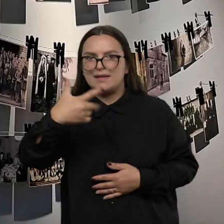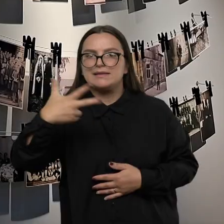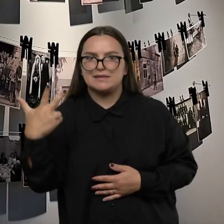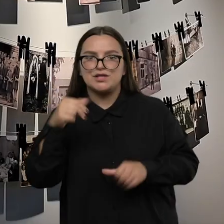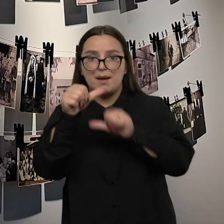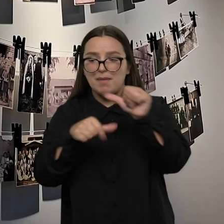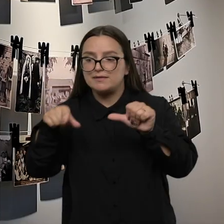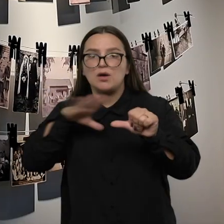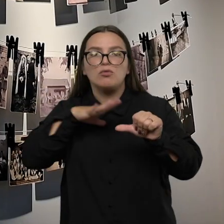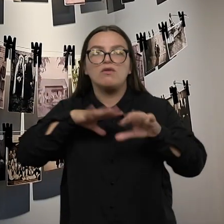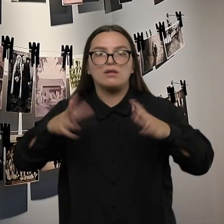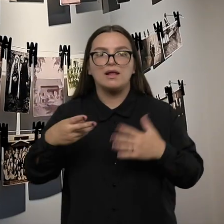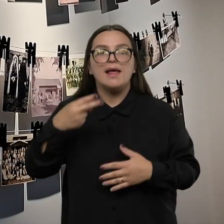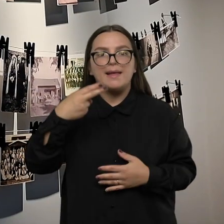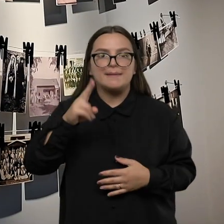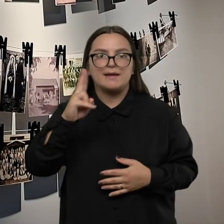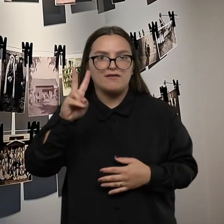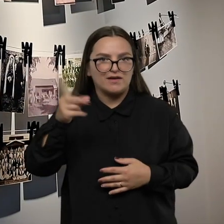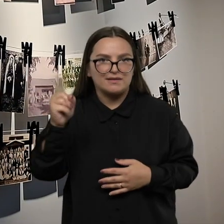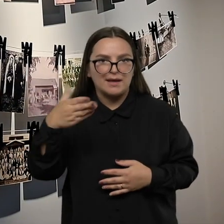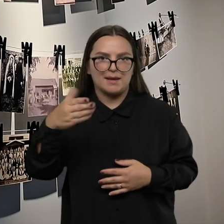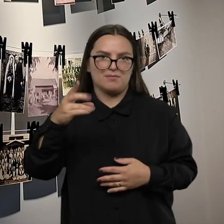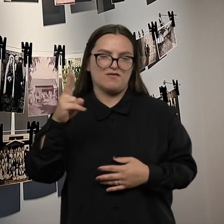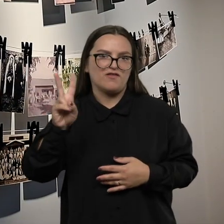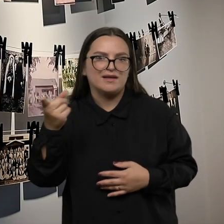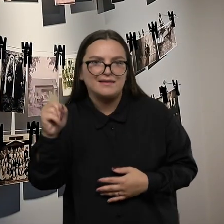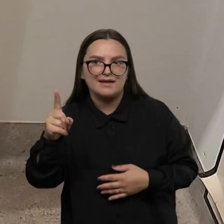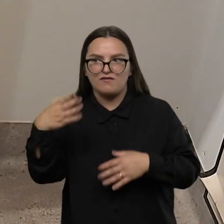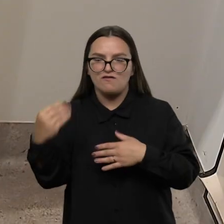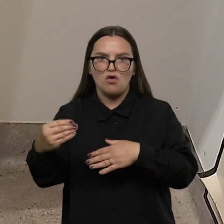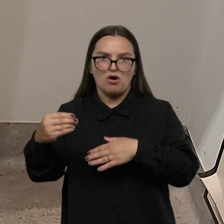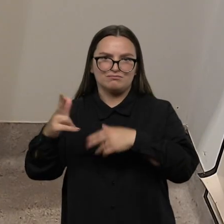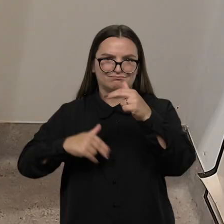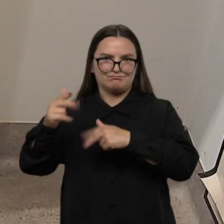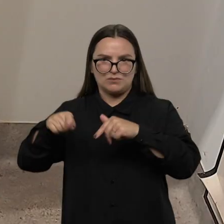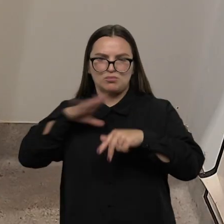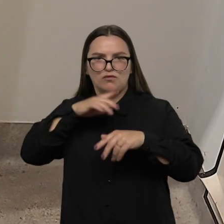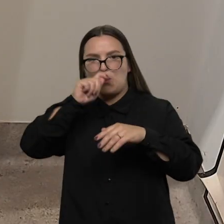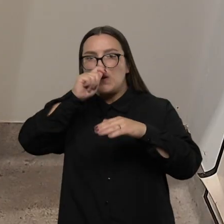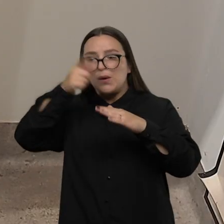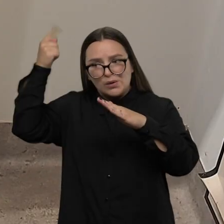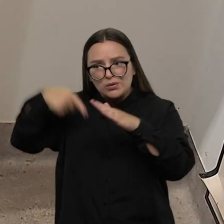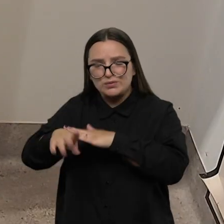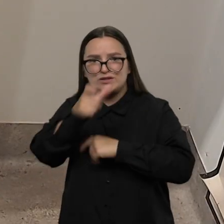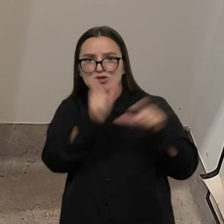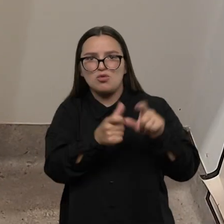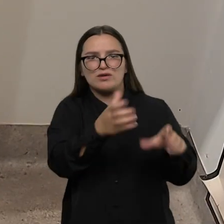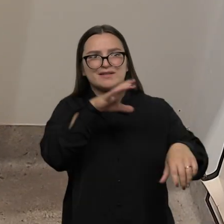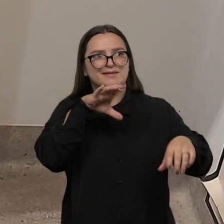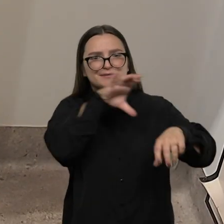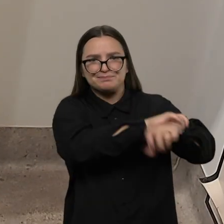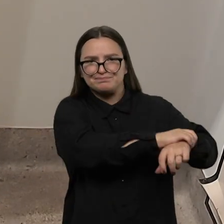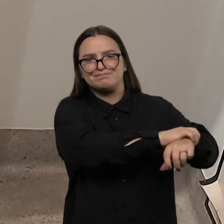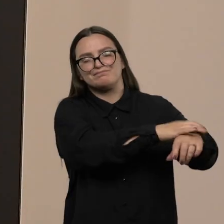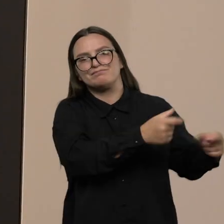44-53 metais veikė NKVD, MGB, MVD štabas, buvo rūsys, kuriame